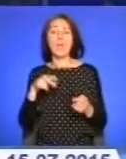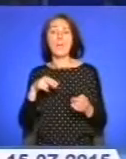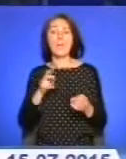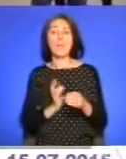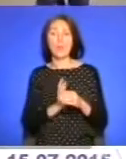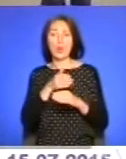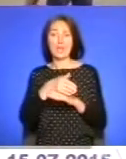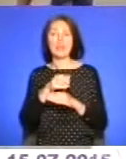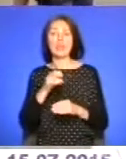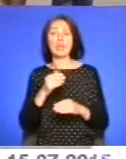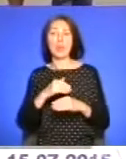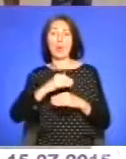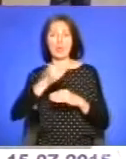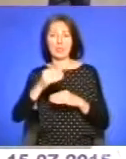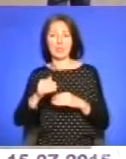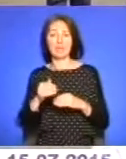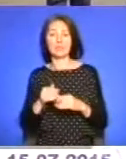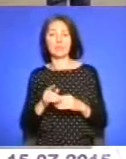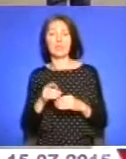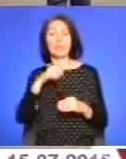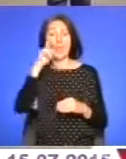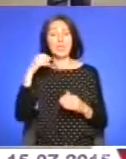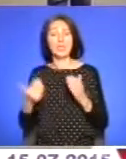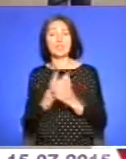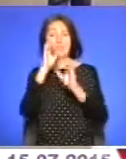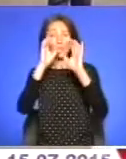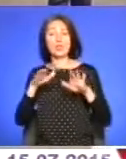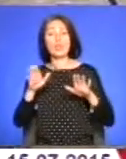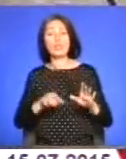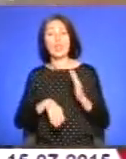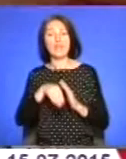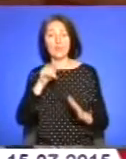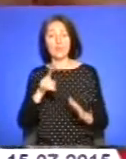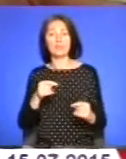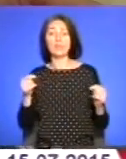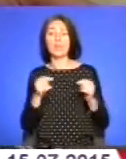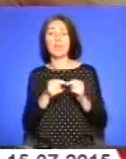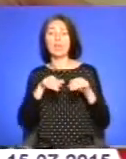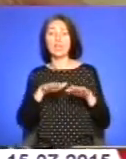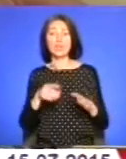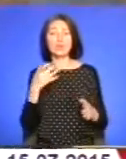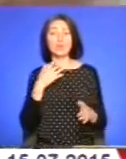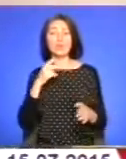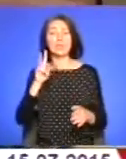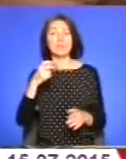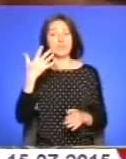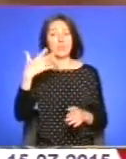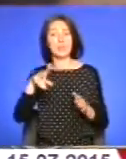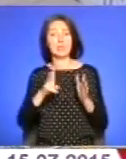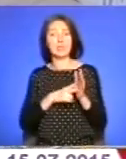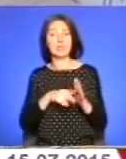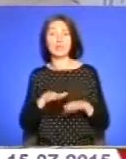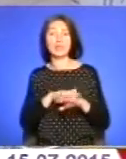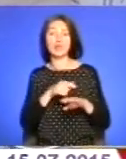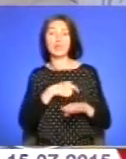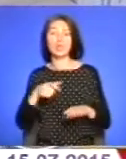сюжеті. Україна з новим законом про місцеві вибори. За відповідне рішення проголосували 257 народних